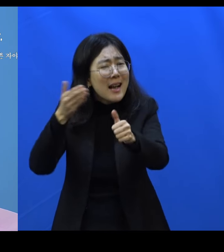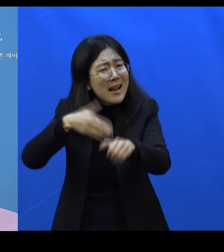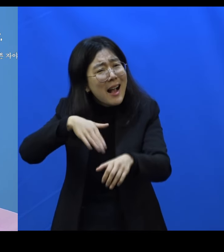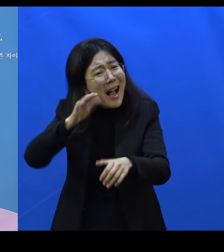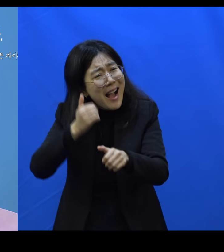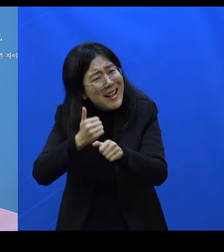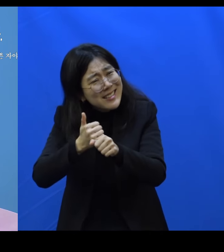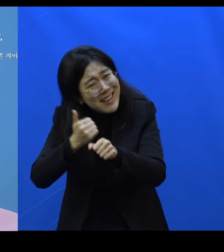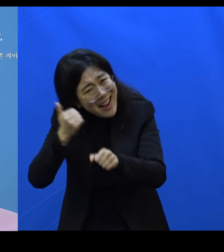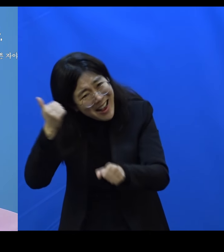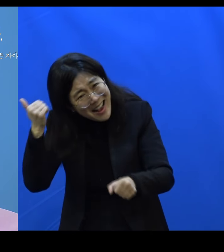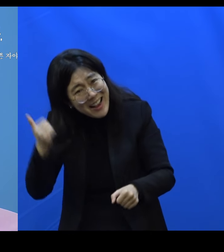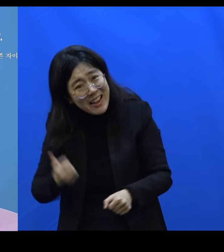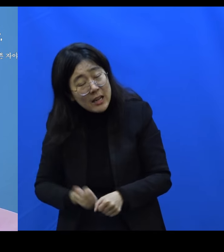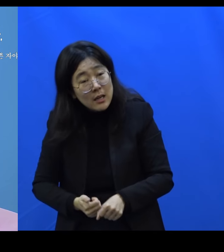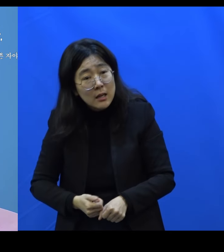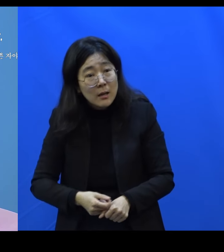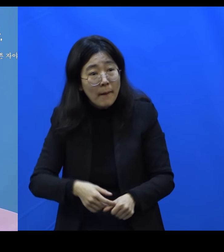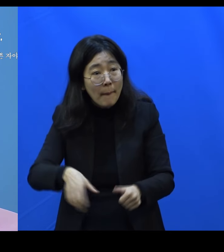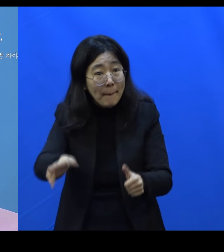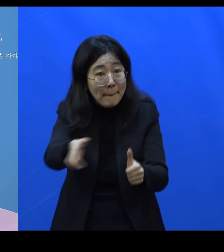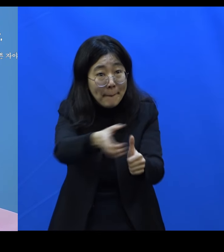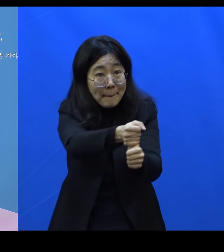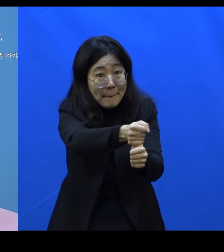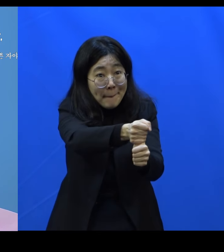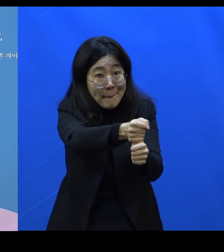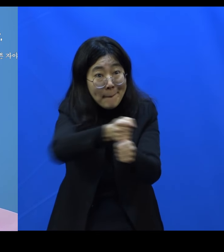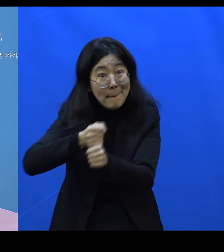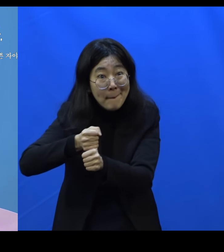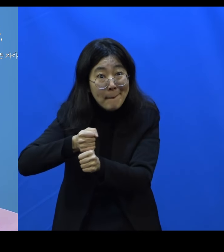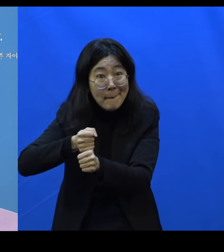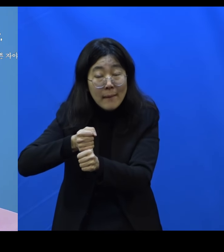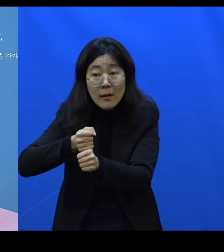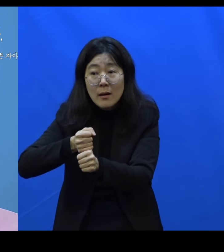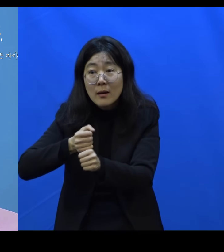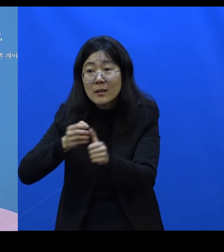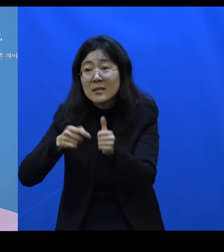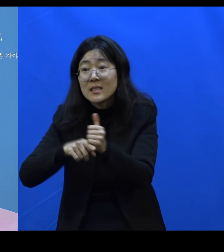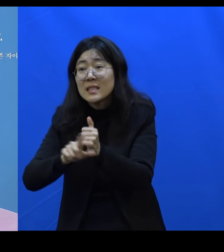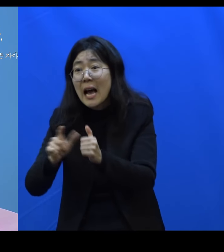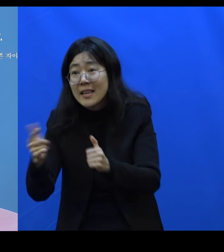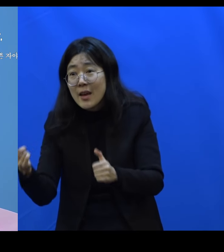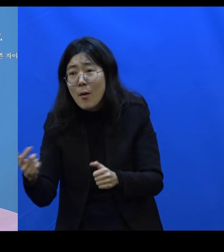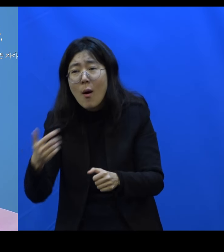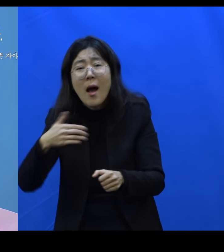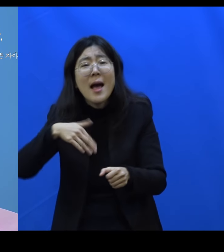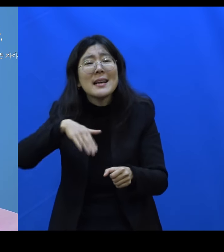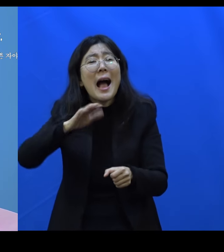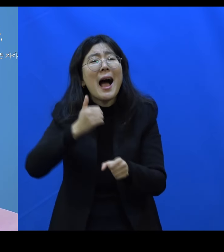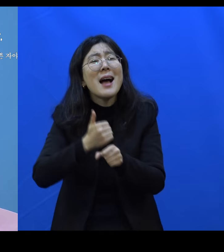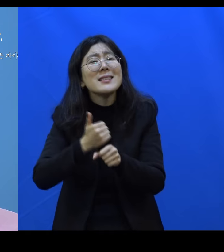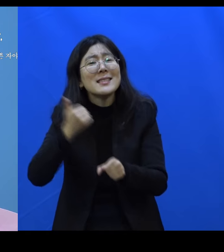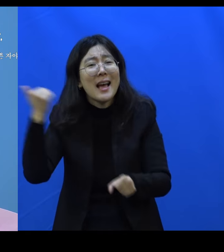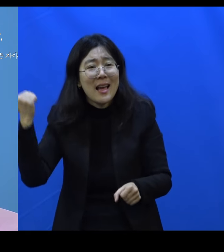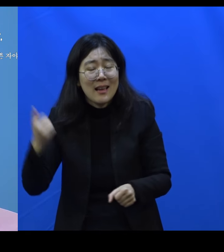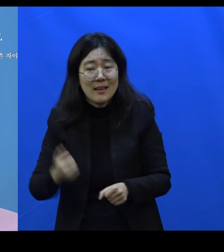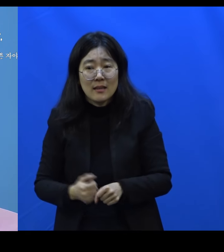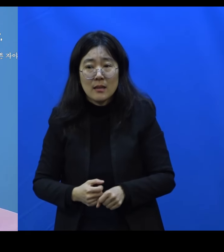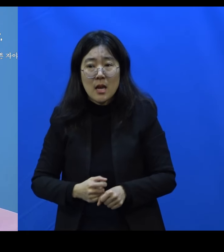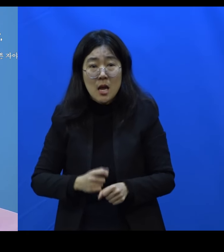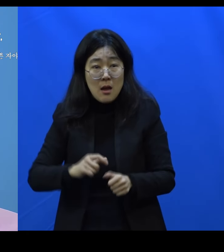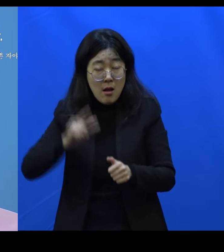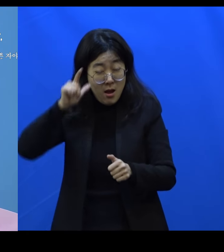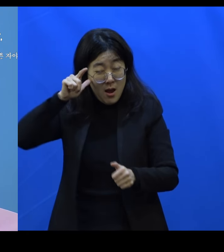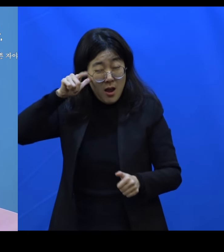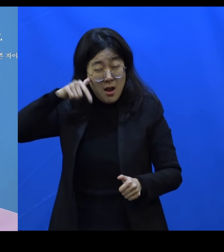하나님은 우리를 결코 강제로 끌고 가지 않았어요. 억지로 헌신하게 하지 않으세요. 억지로 하게 하지